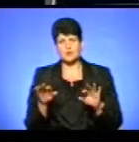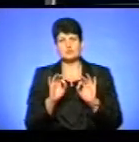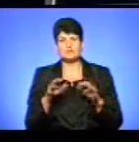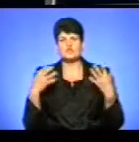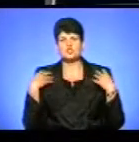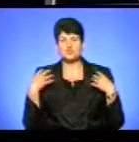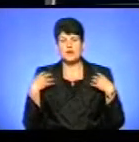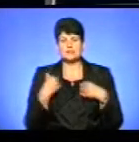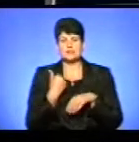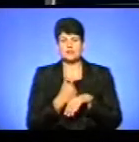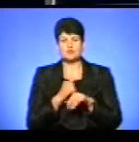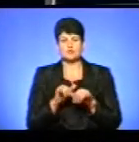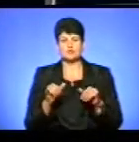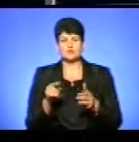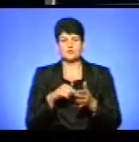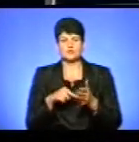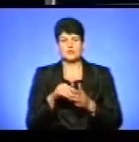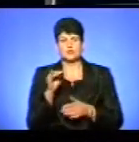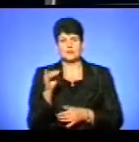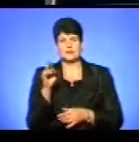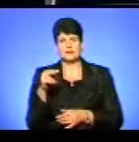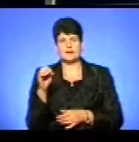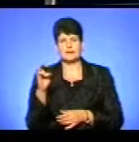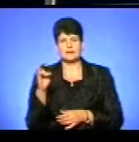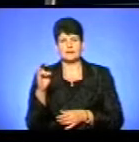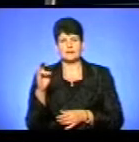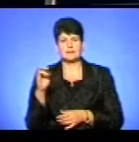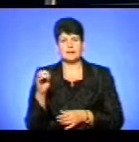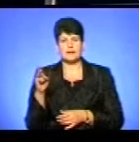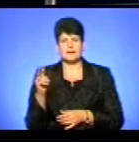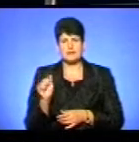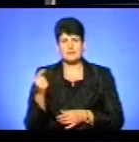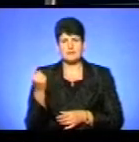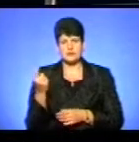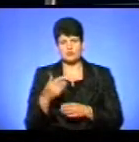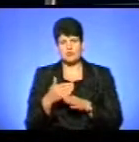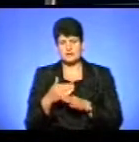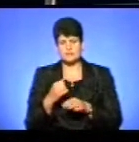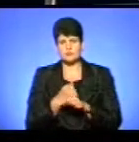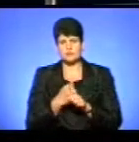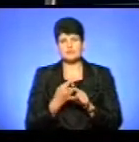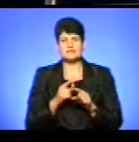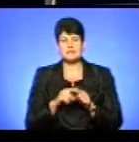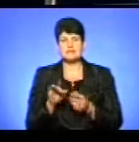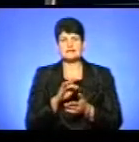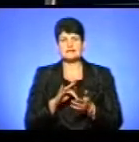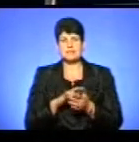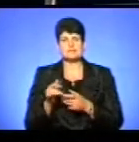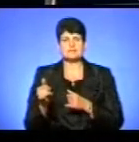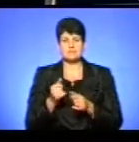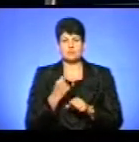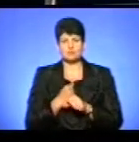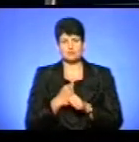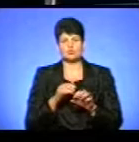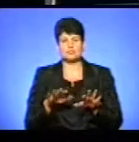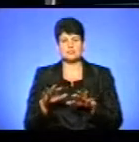начальник стратегічного розвитку міста Юрій Дейнека. За його словами, на першому етапі роботи цей інноваційний центр забезпечить робочими